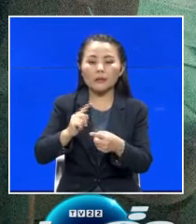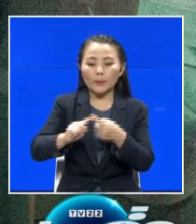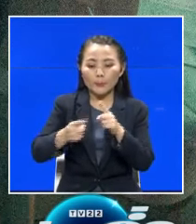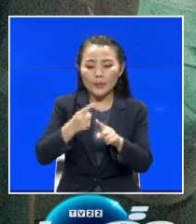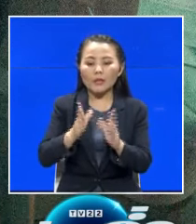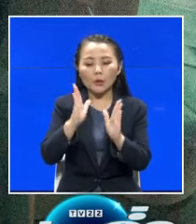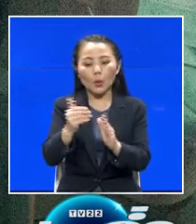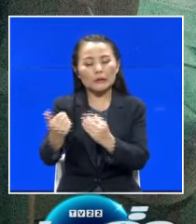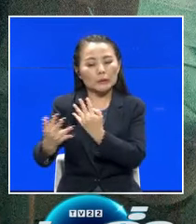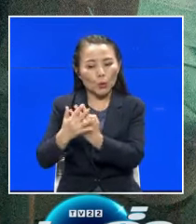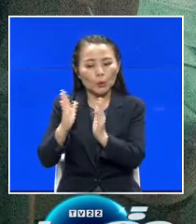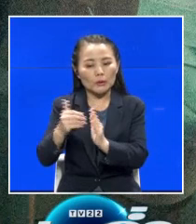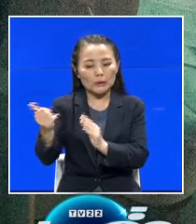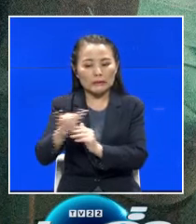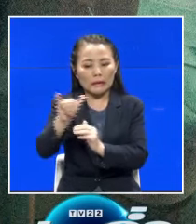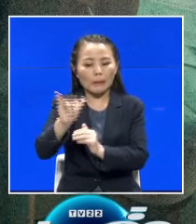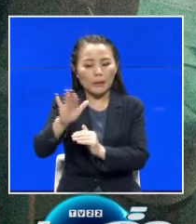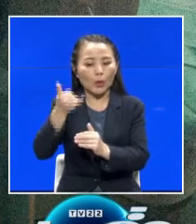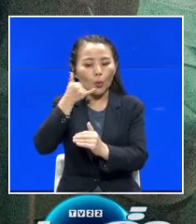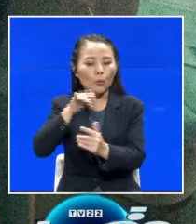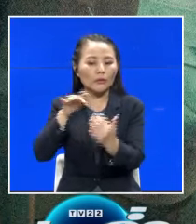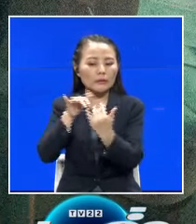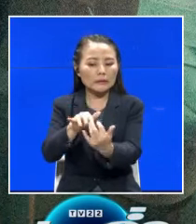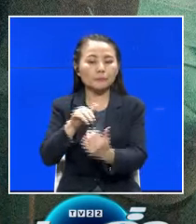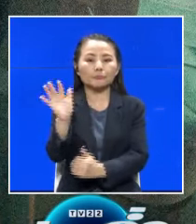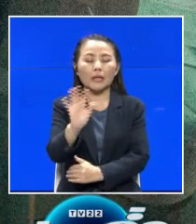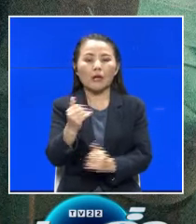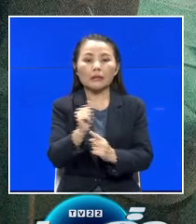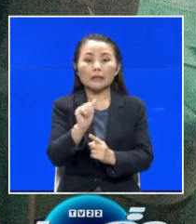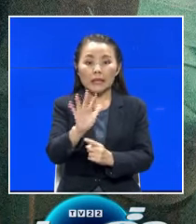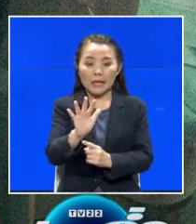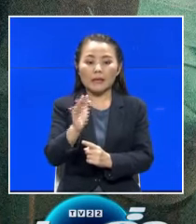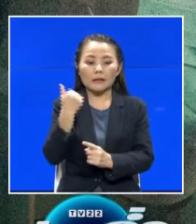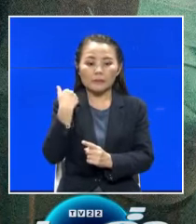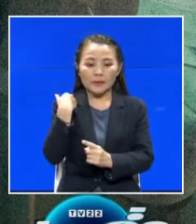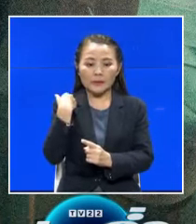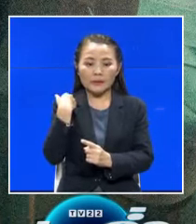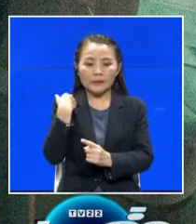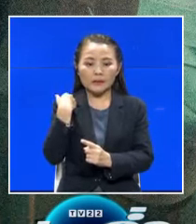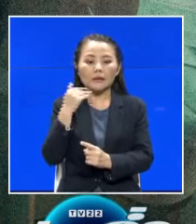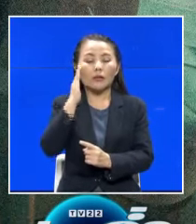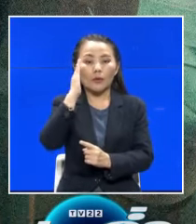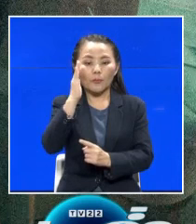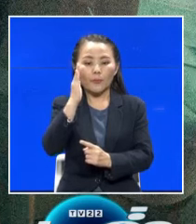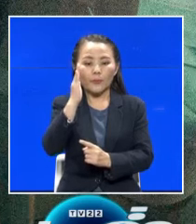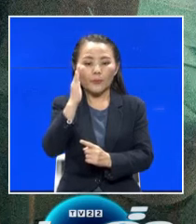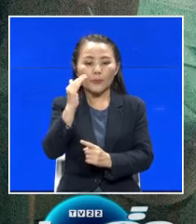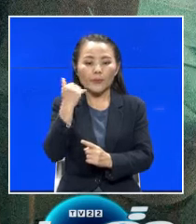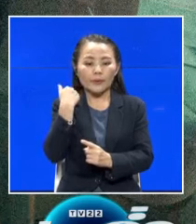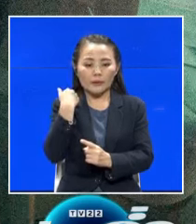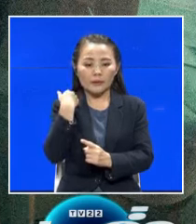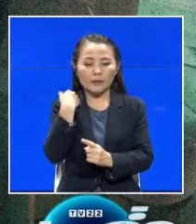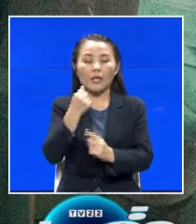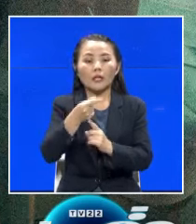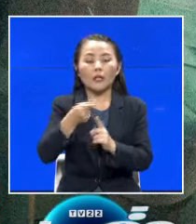นักโทษอื่นที่ไม่ใช่ญาติและข้อสุดท้ายค่ะคือให้ไปรายงานตัวกับพนักงานคุมประพฤติเรือนจำเจ้าพนักงานปกครอง